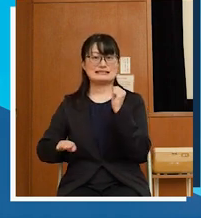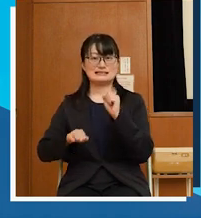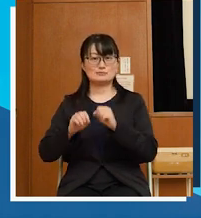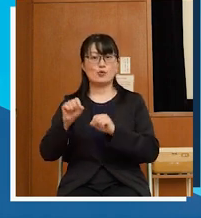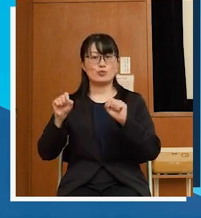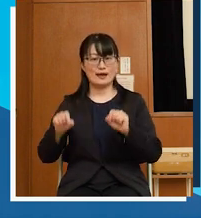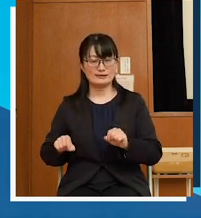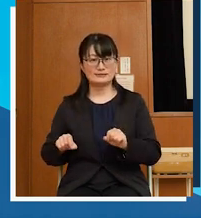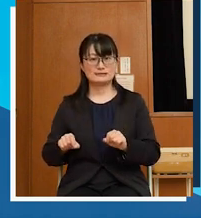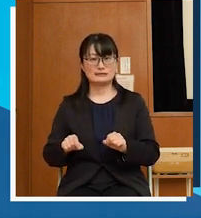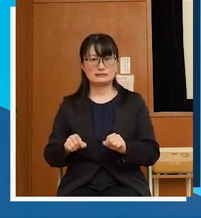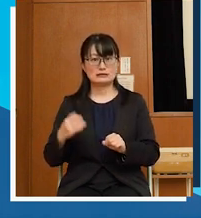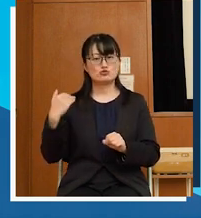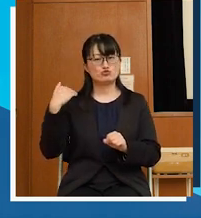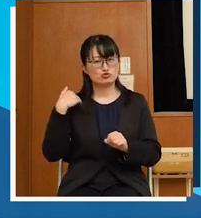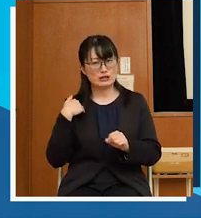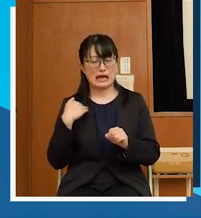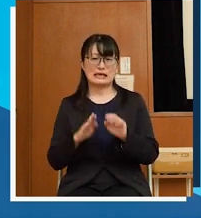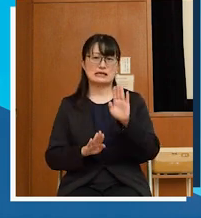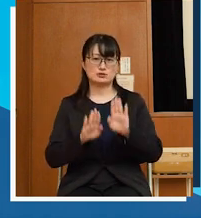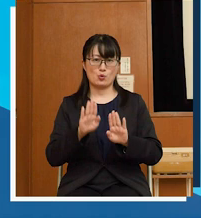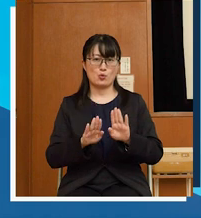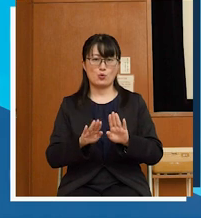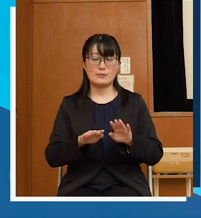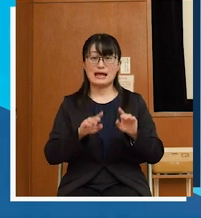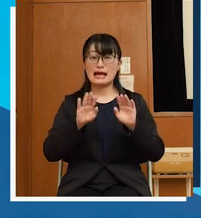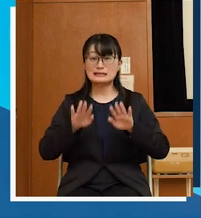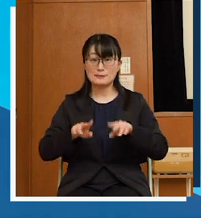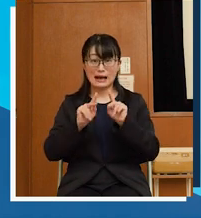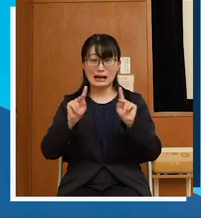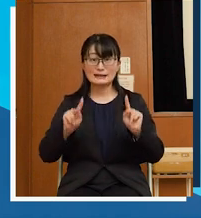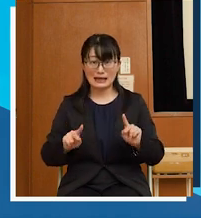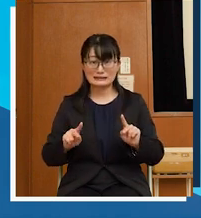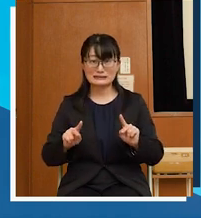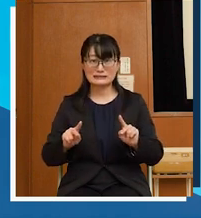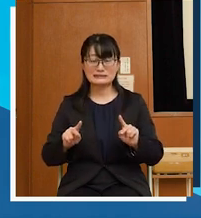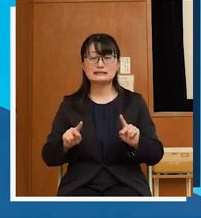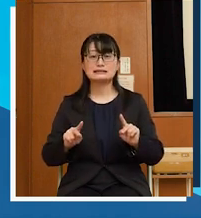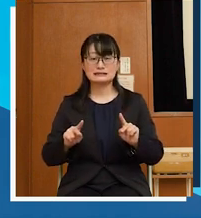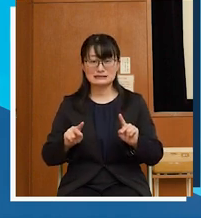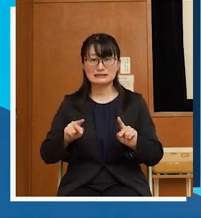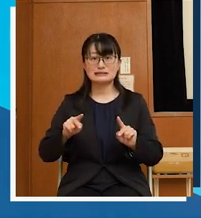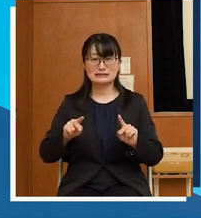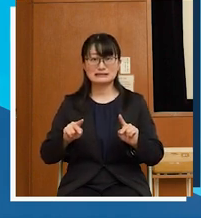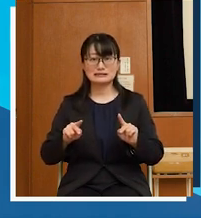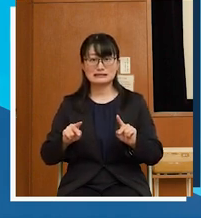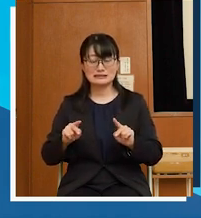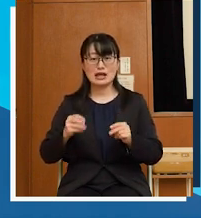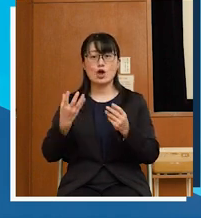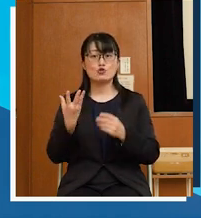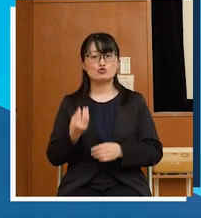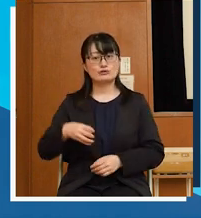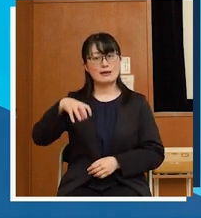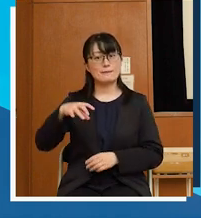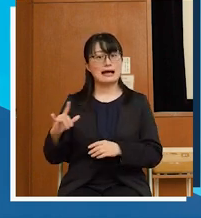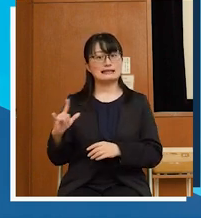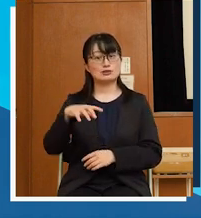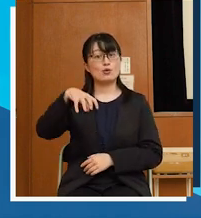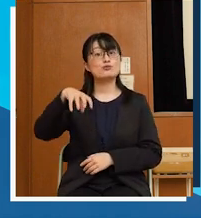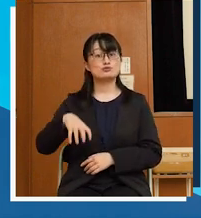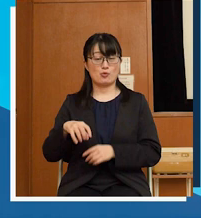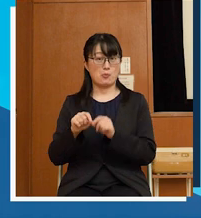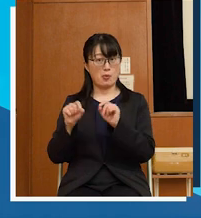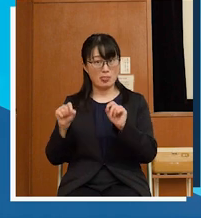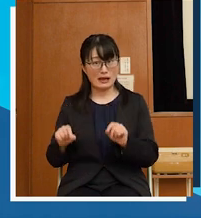現状中でも喫緊の課題でありますえ不満非行上の危険性の除去それから今進められている